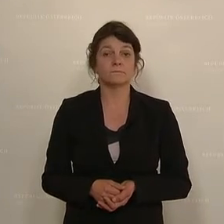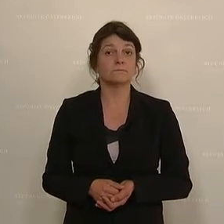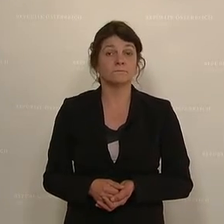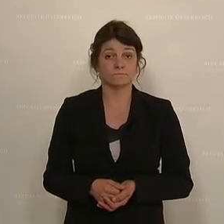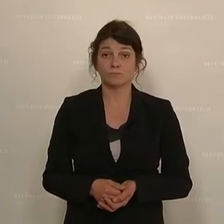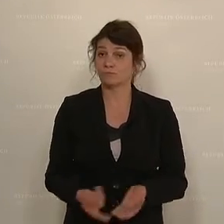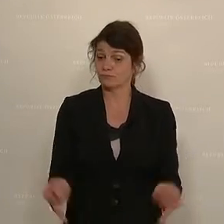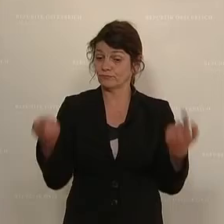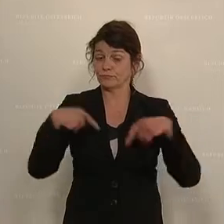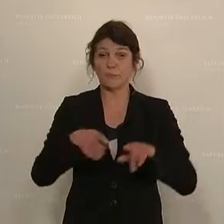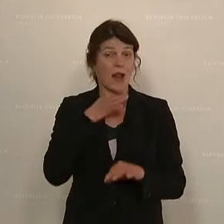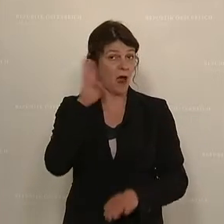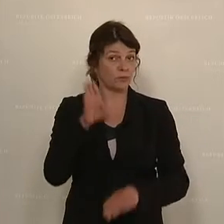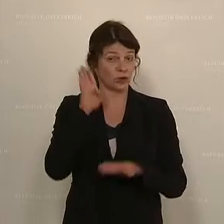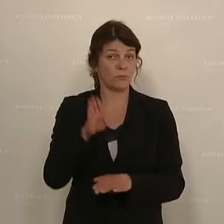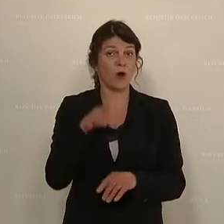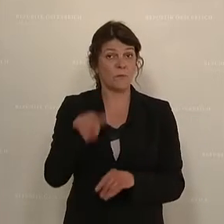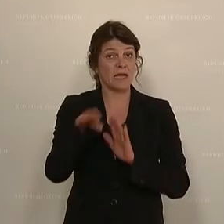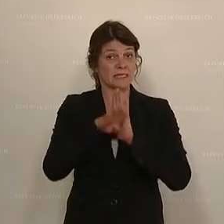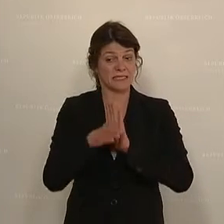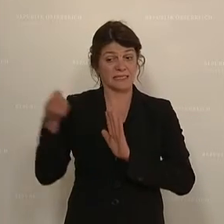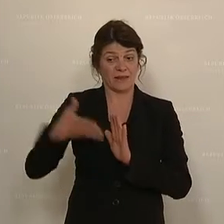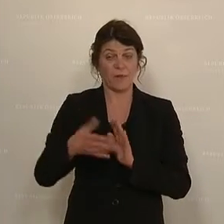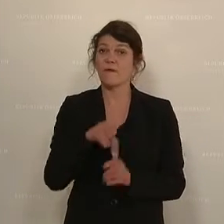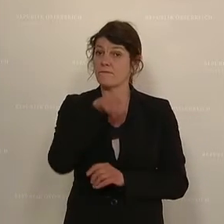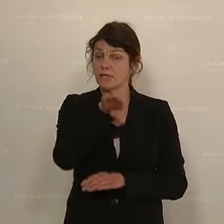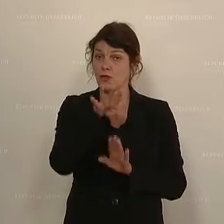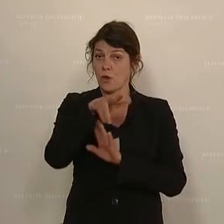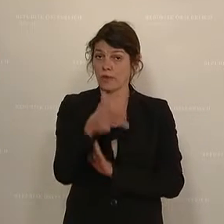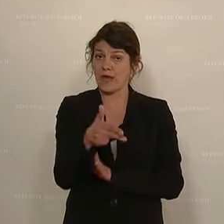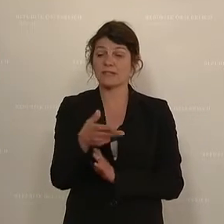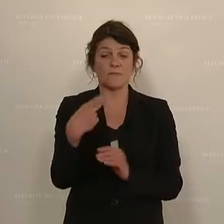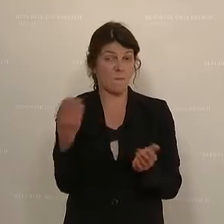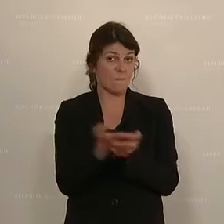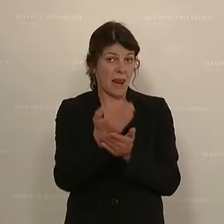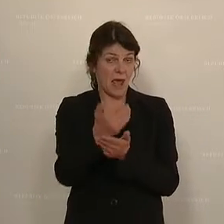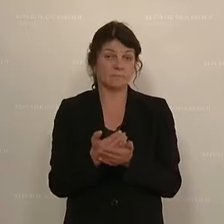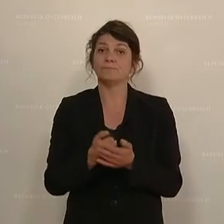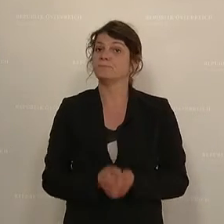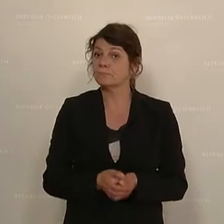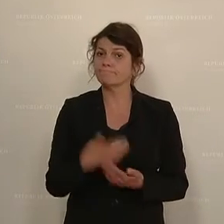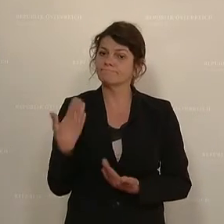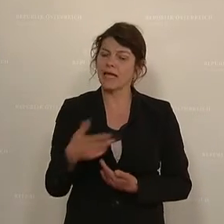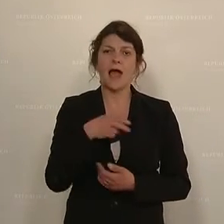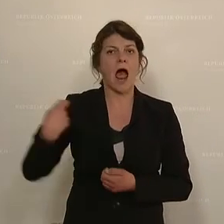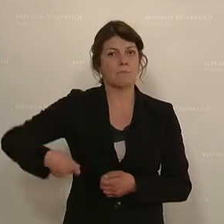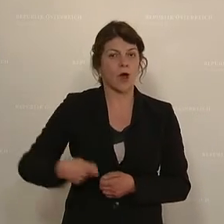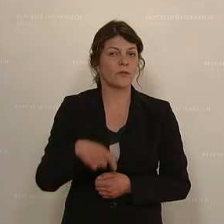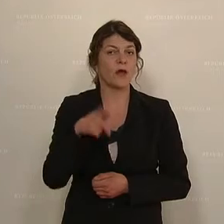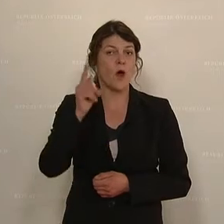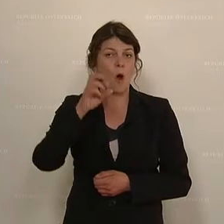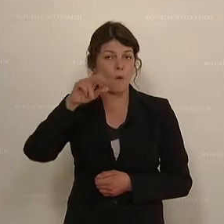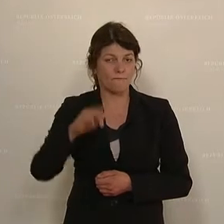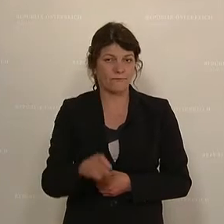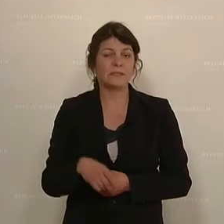Damit gelangen wir zur Abstimmung über den Gesetzentwurf. In 1439 der Beilagen. Hierzu haben die Abgeordneten Kopf,